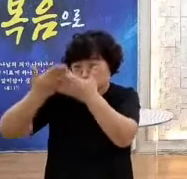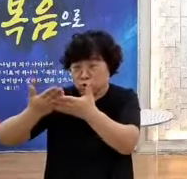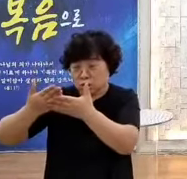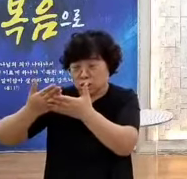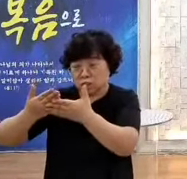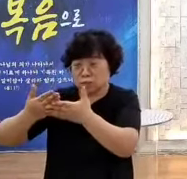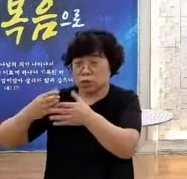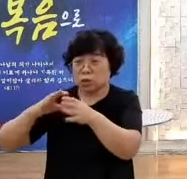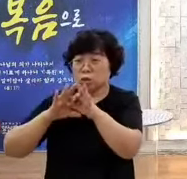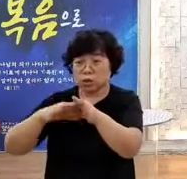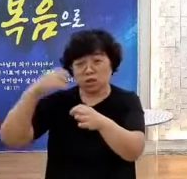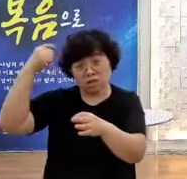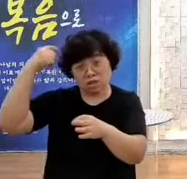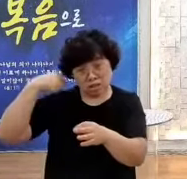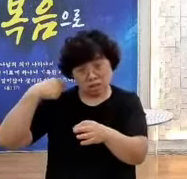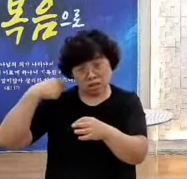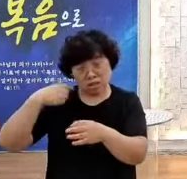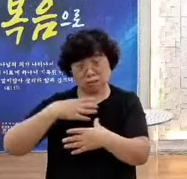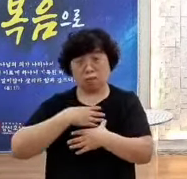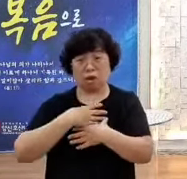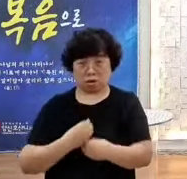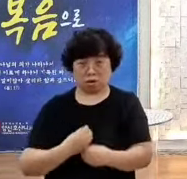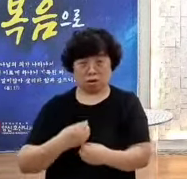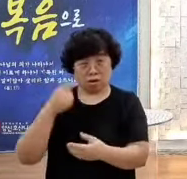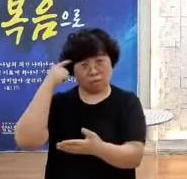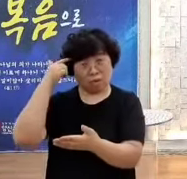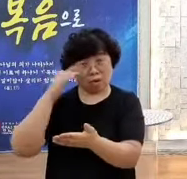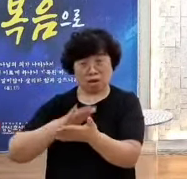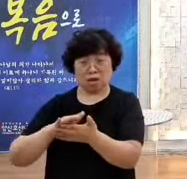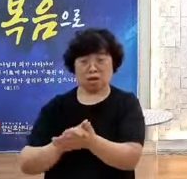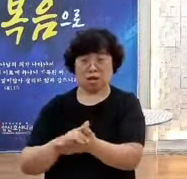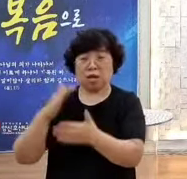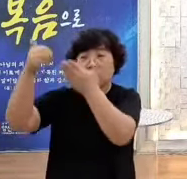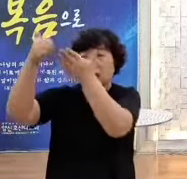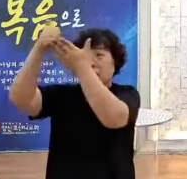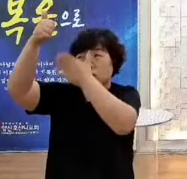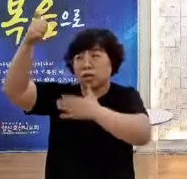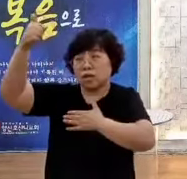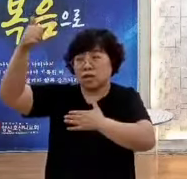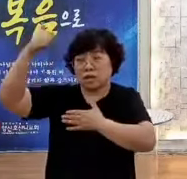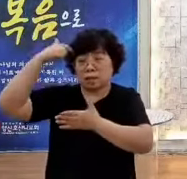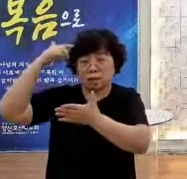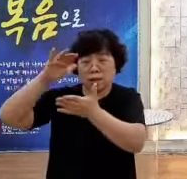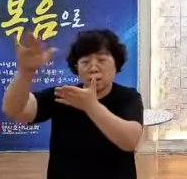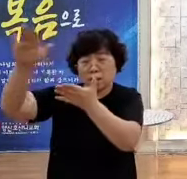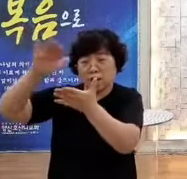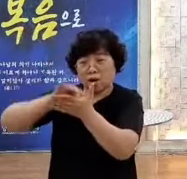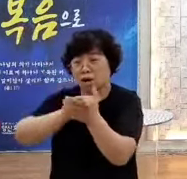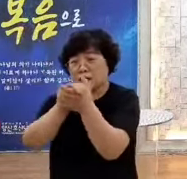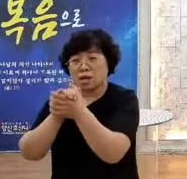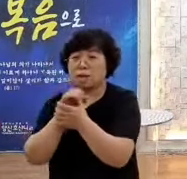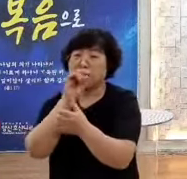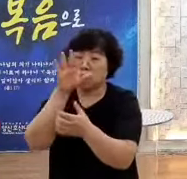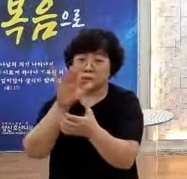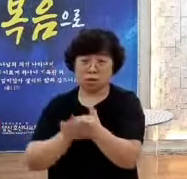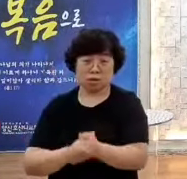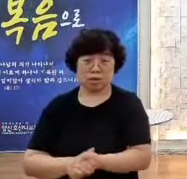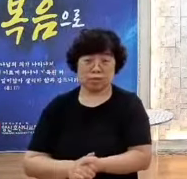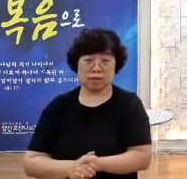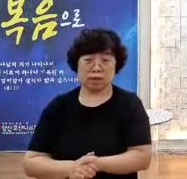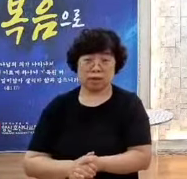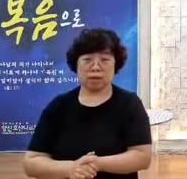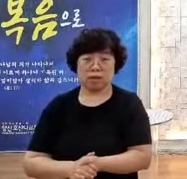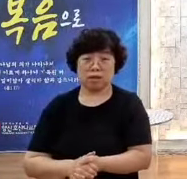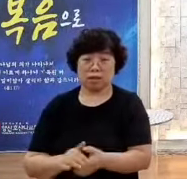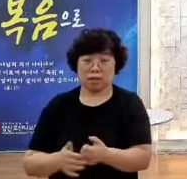이 평안을 하나님과의 화평이다. 이렇게 말하는 거예요. 여러분, 그래서 이제는 앞으로 남은 생애가 오늘